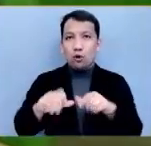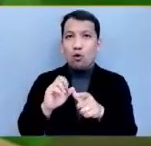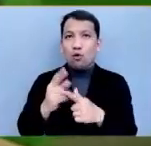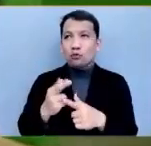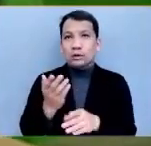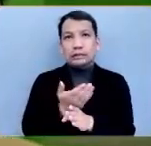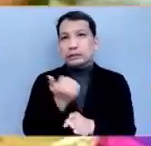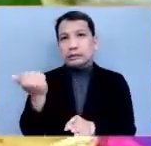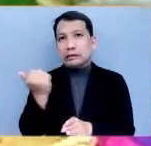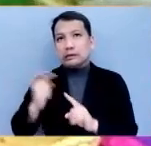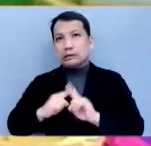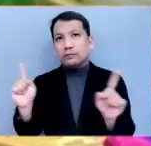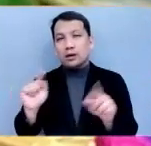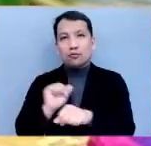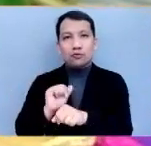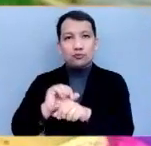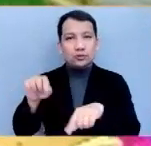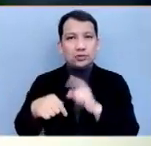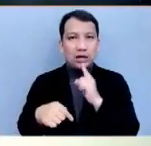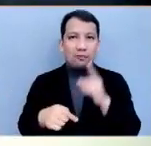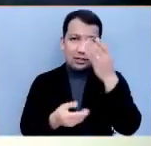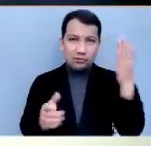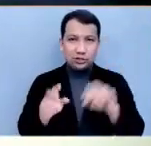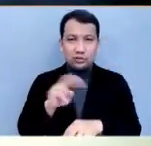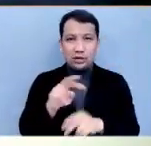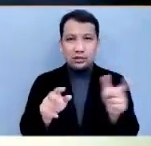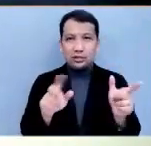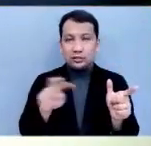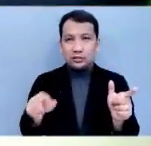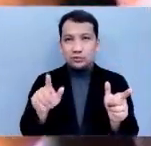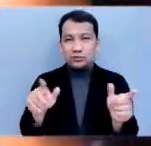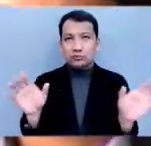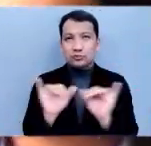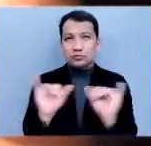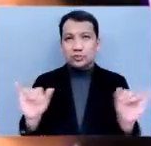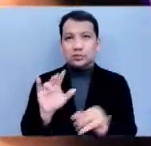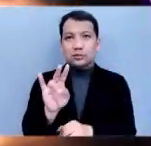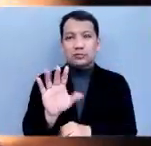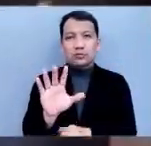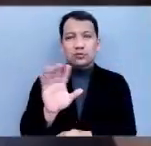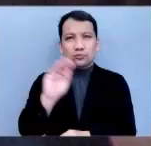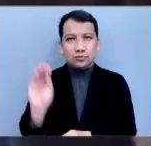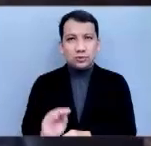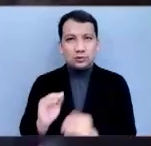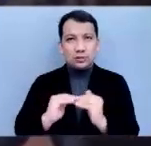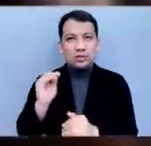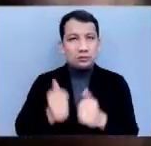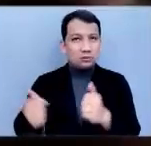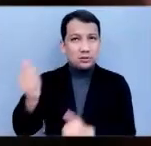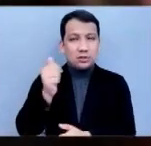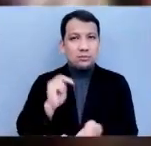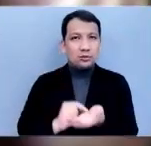mga kapapasa lang. Noong November 2022 at May 2023, parehong nasa 74% ang passing rate sa mga nursing